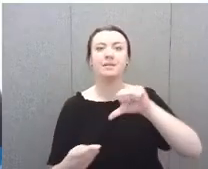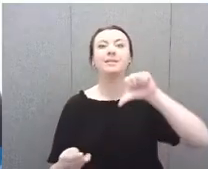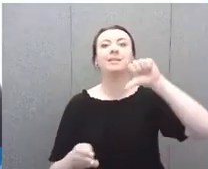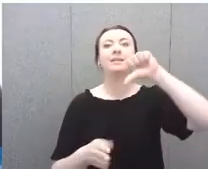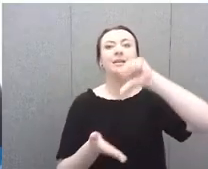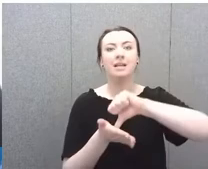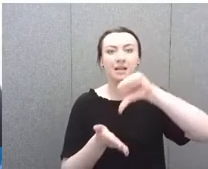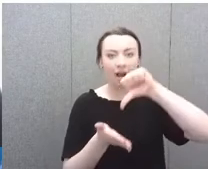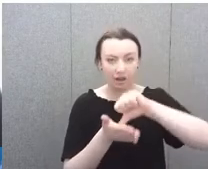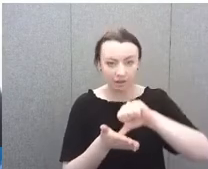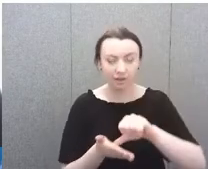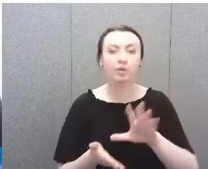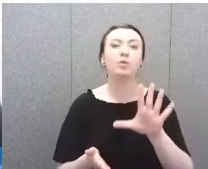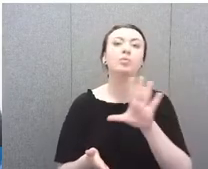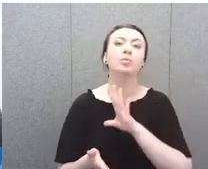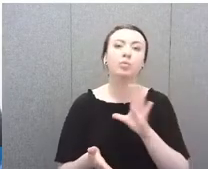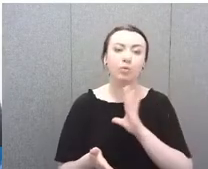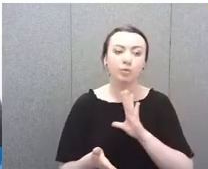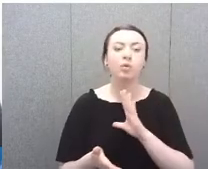ОЭСР, и,